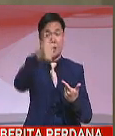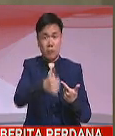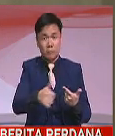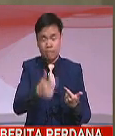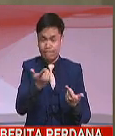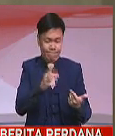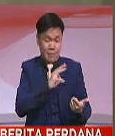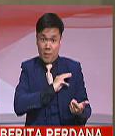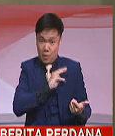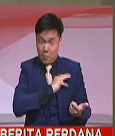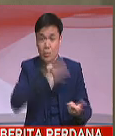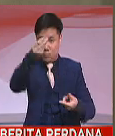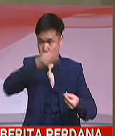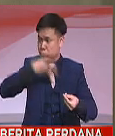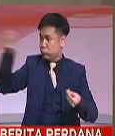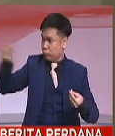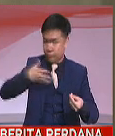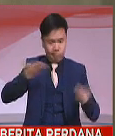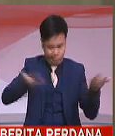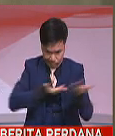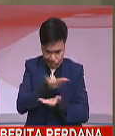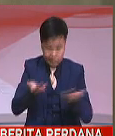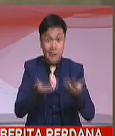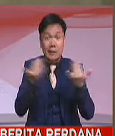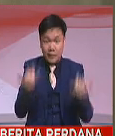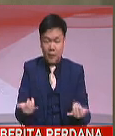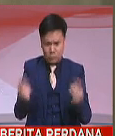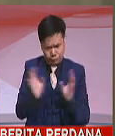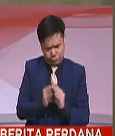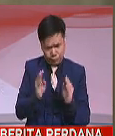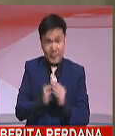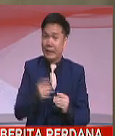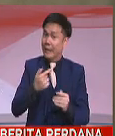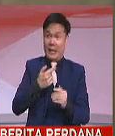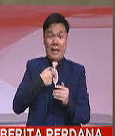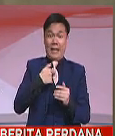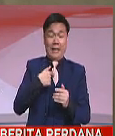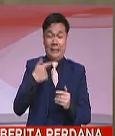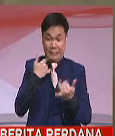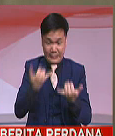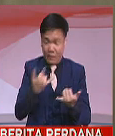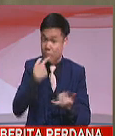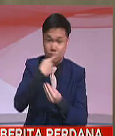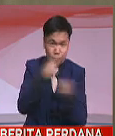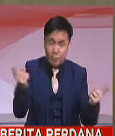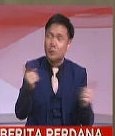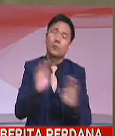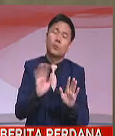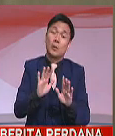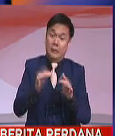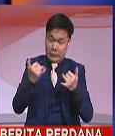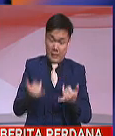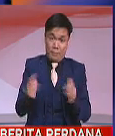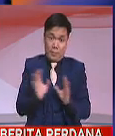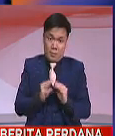insyaAllah sekarang sedang berlangsung. Jadi saya nak mendahului tak comel. Jadi sidang fatwa pada hari